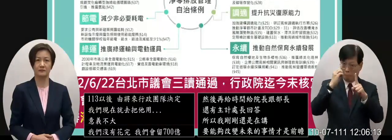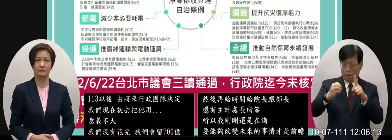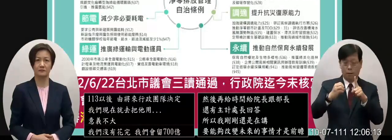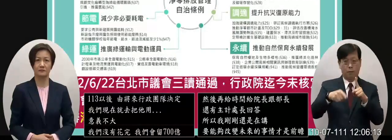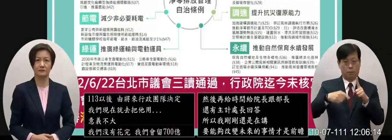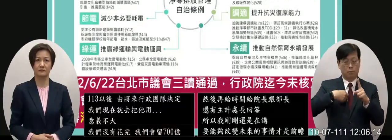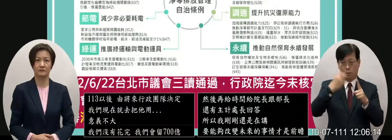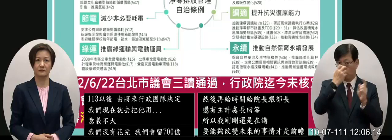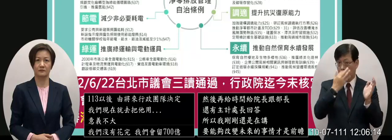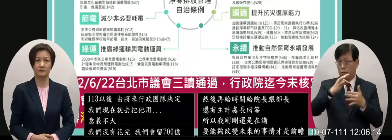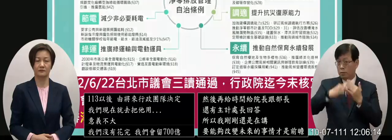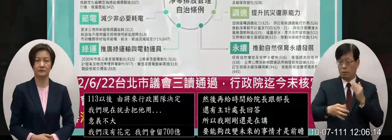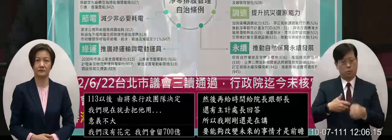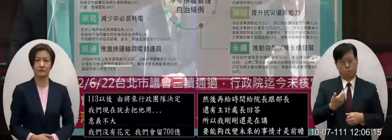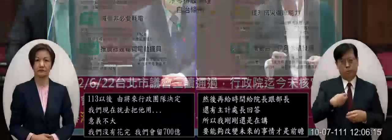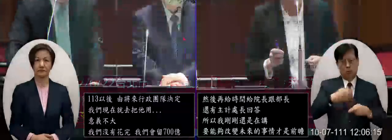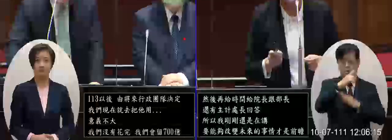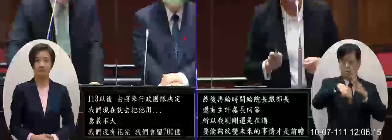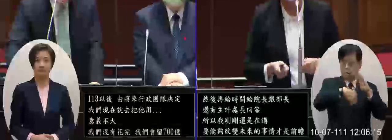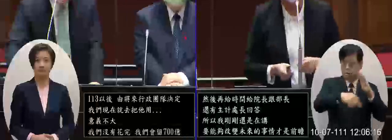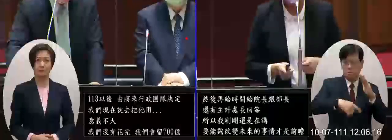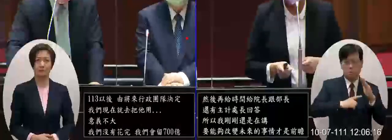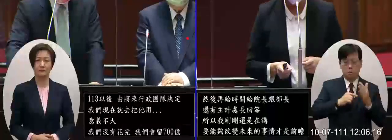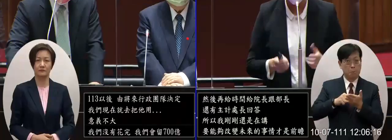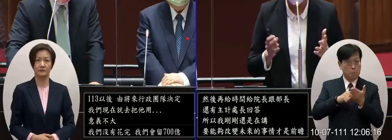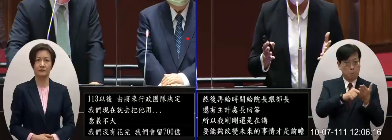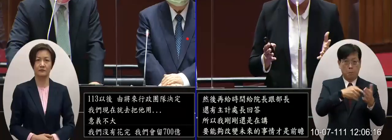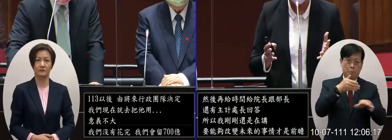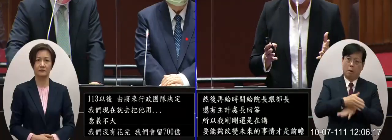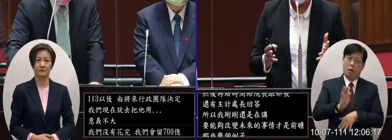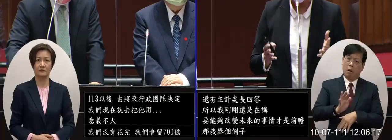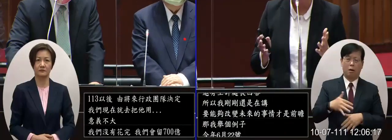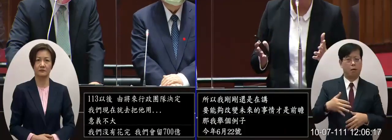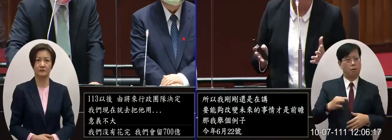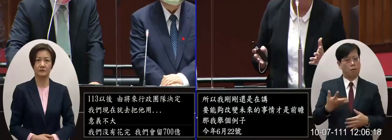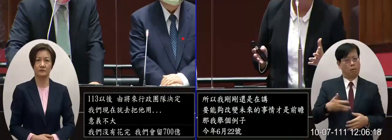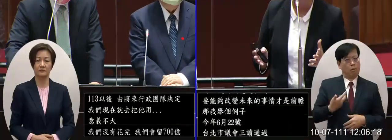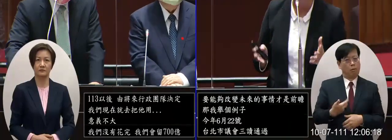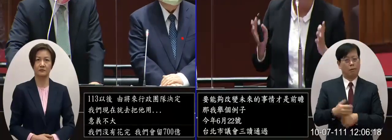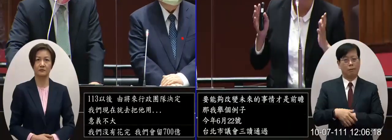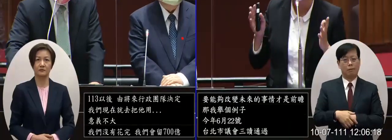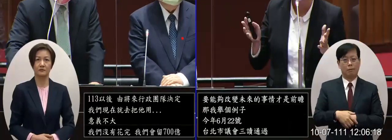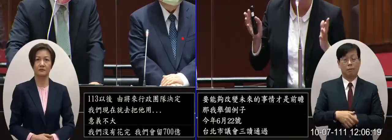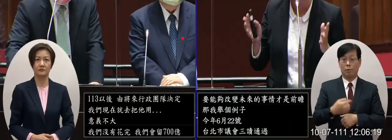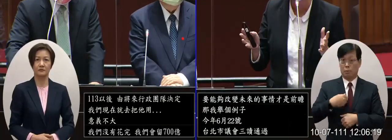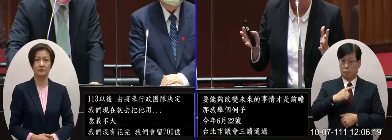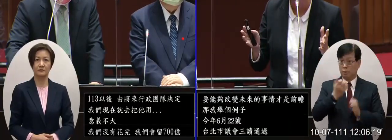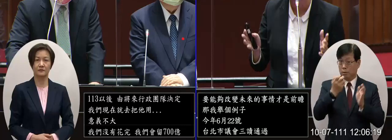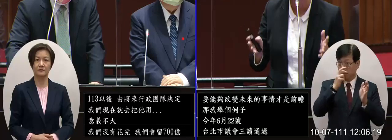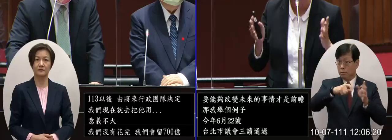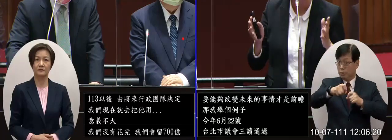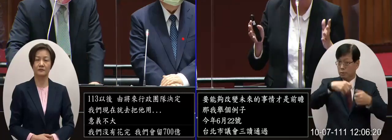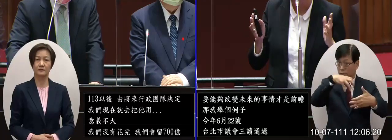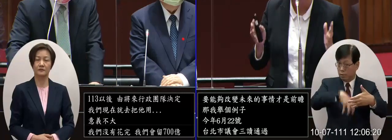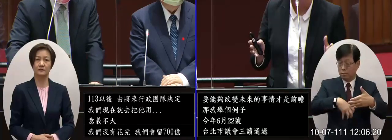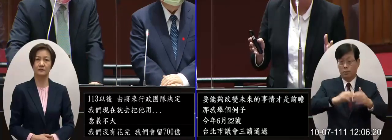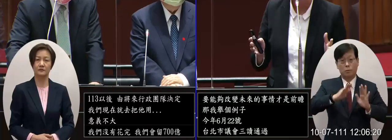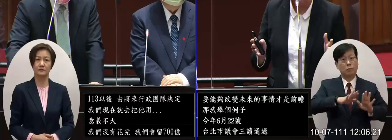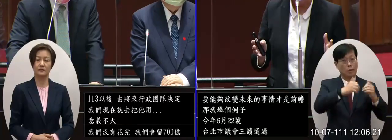现在。我不知道行政院为什么不核定，好不核定。但是呢，我们的前瞻计划里头，